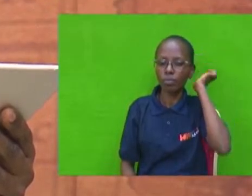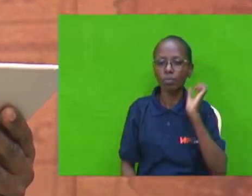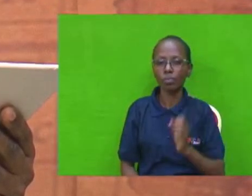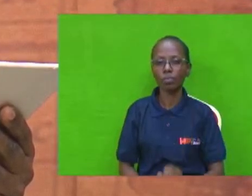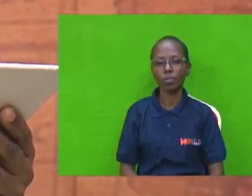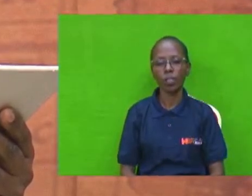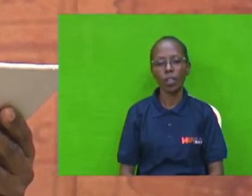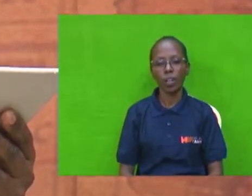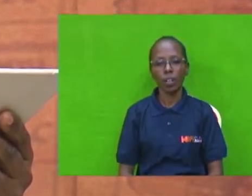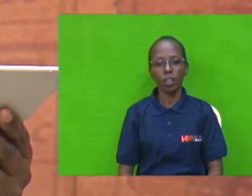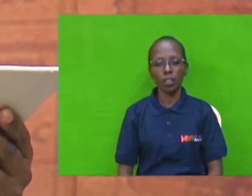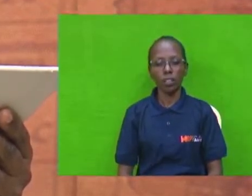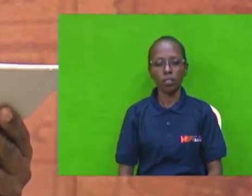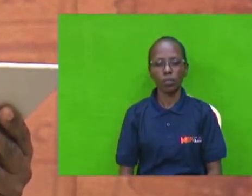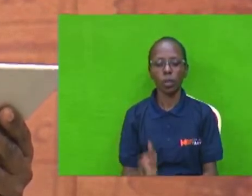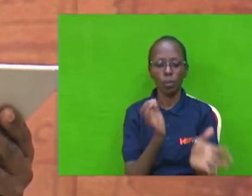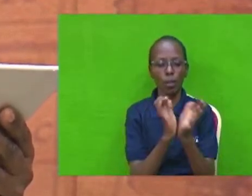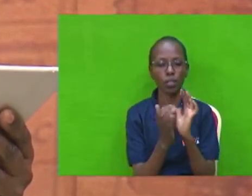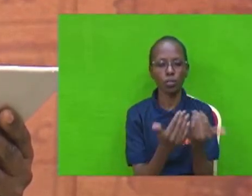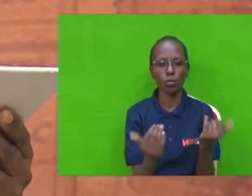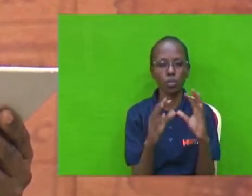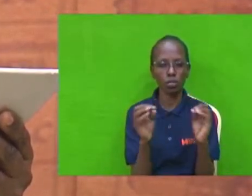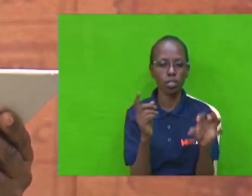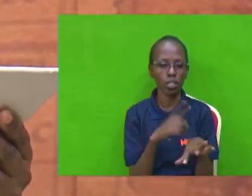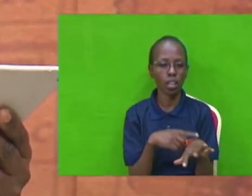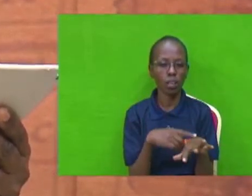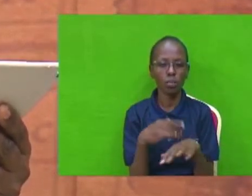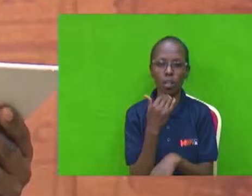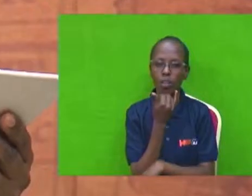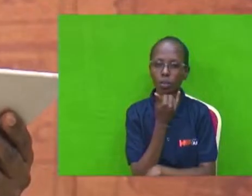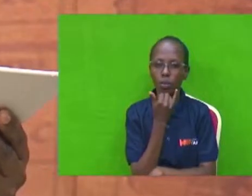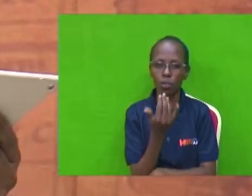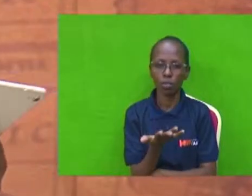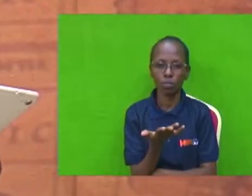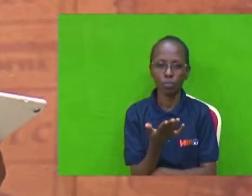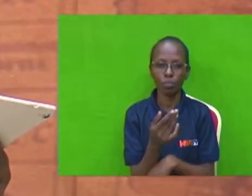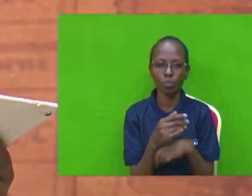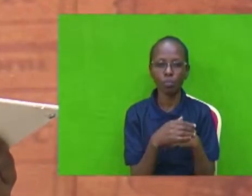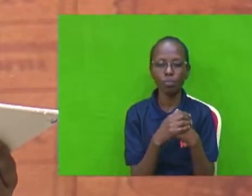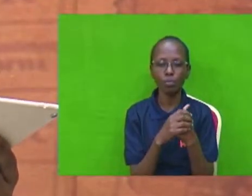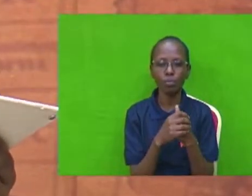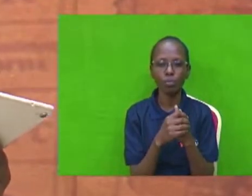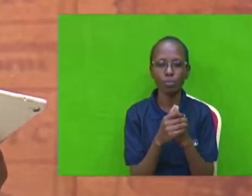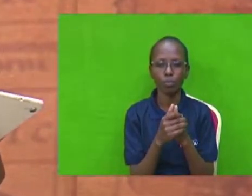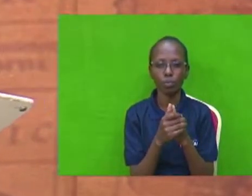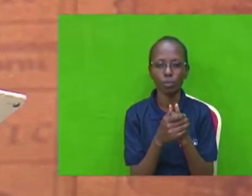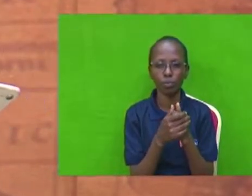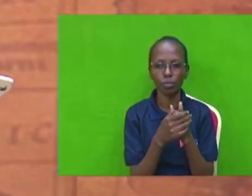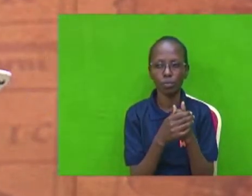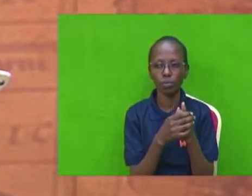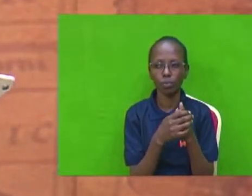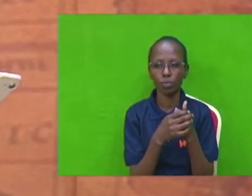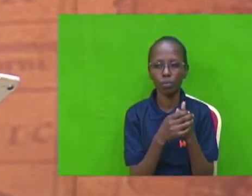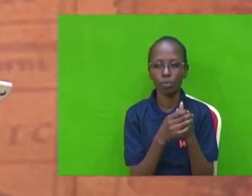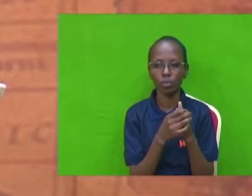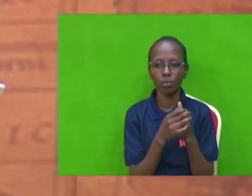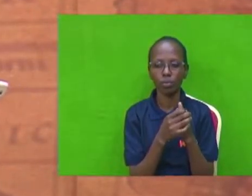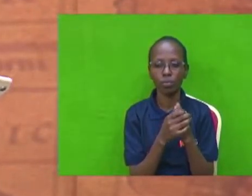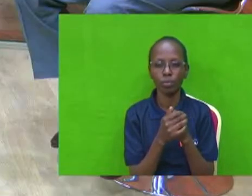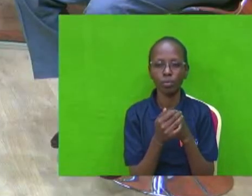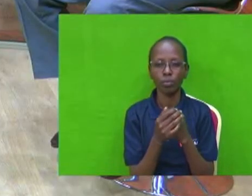tusiwachokoze. Huko kuchokoza. Sasa ina maana wakiwa wamekosea. Sasa hilo ndio swali, mwalimu Fred.